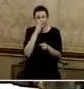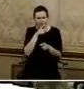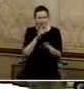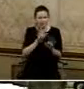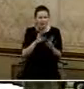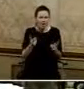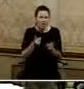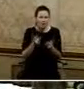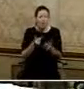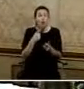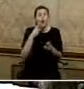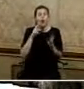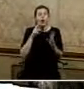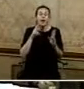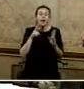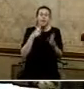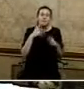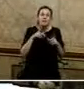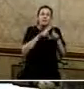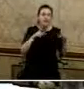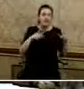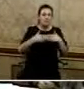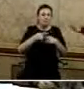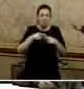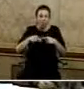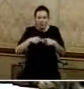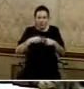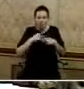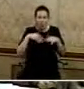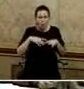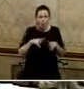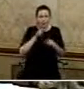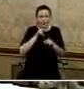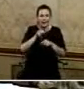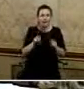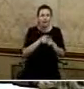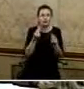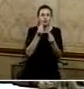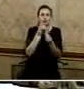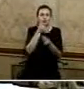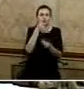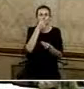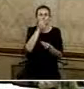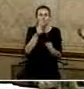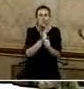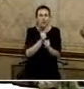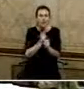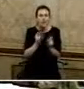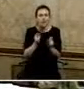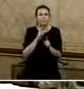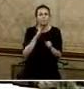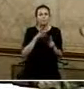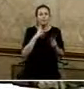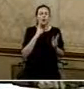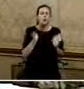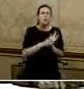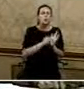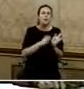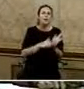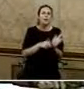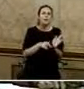slično. Imate to, znači, da su zgrade prije blizu, pa da ljudi gledaju jedni drugima u tanjuru kroz proozor, imate to da neko kupi, recimo,